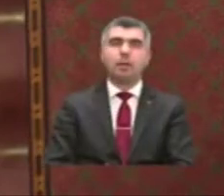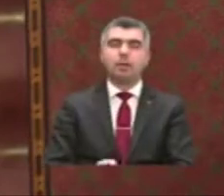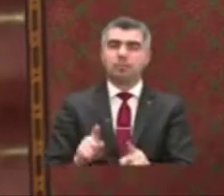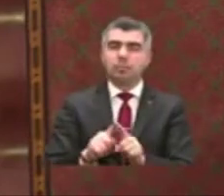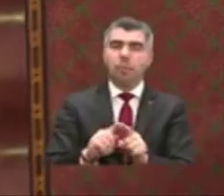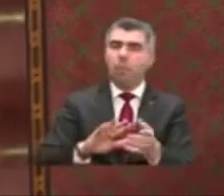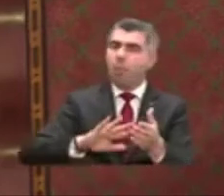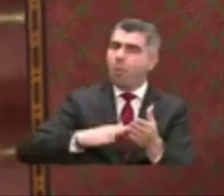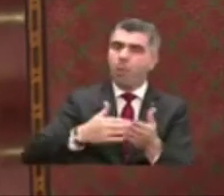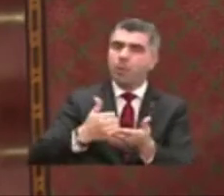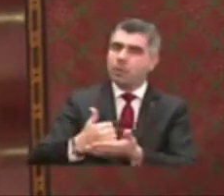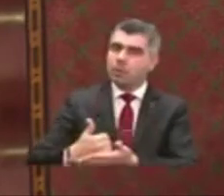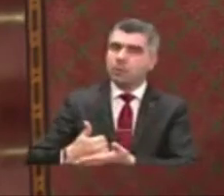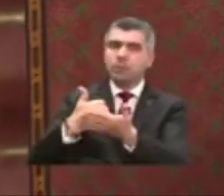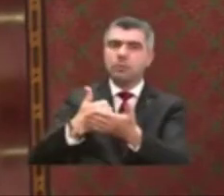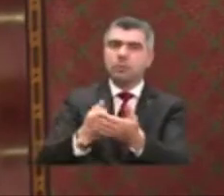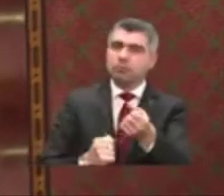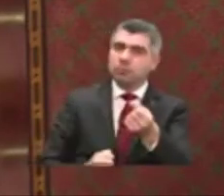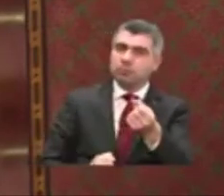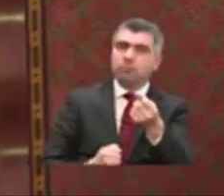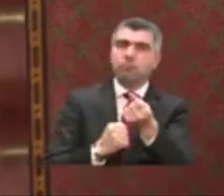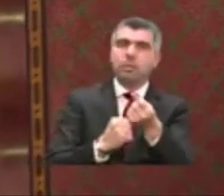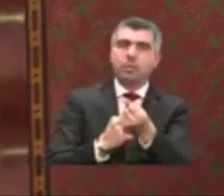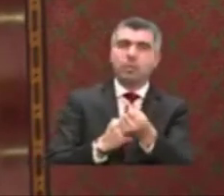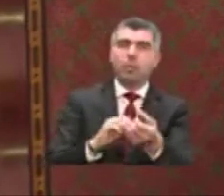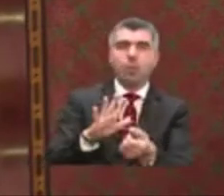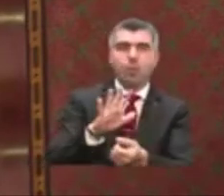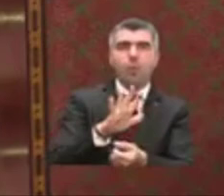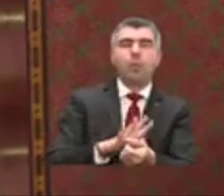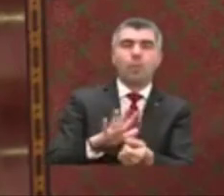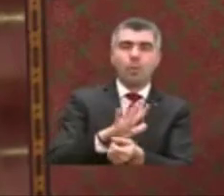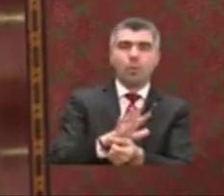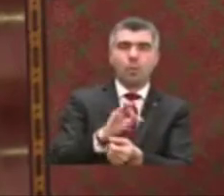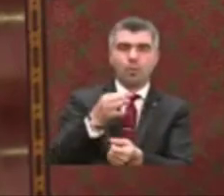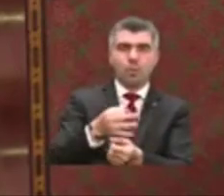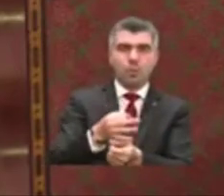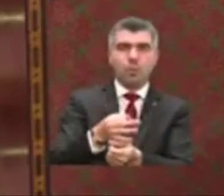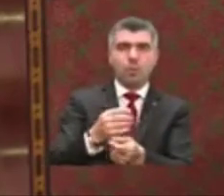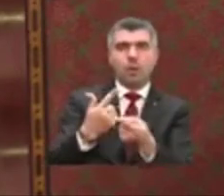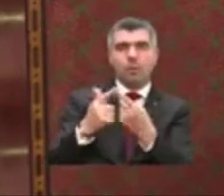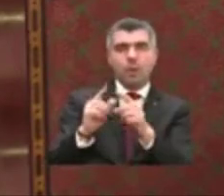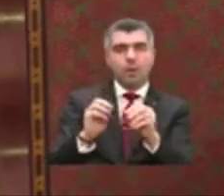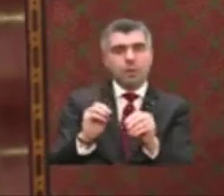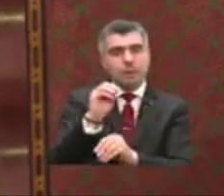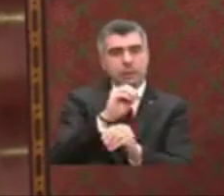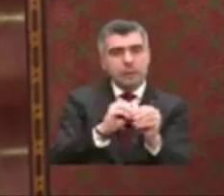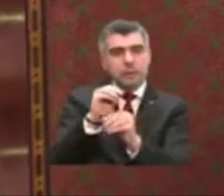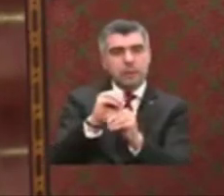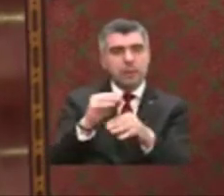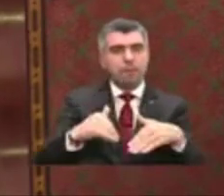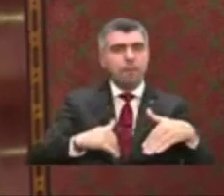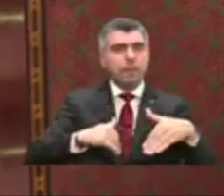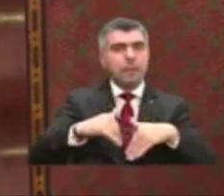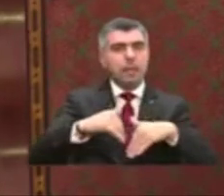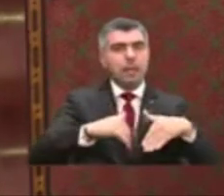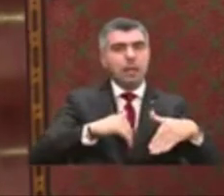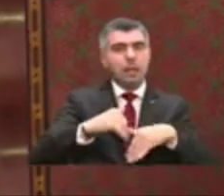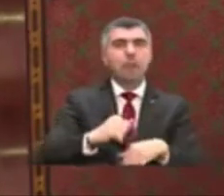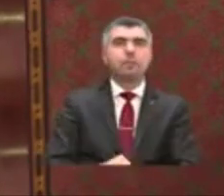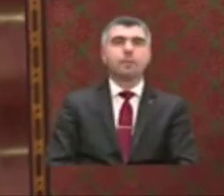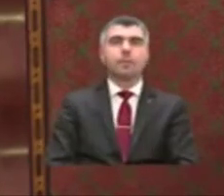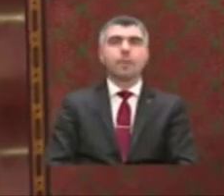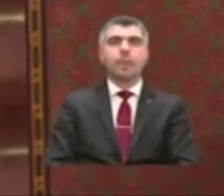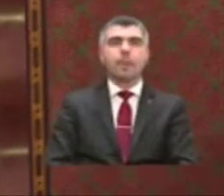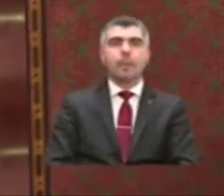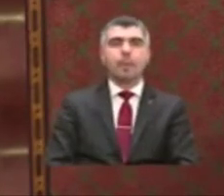المعدات الضرورية والآليات باش أننا نقوموا بصيانة هذه الطرق أو أننا